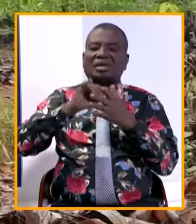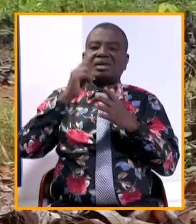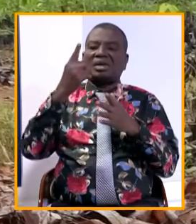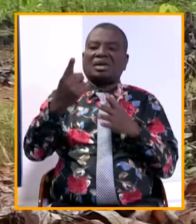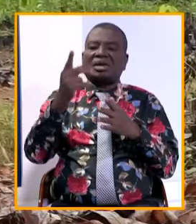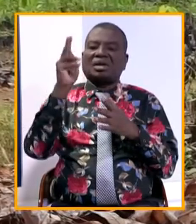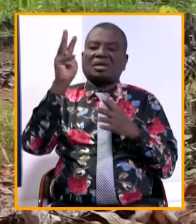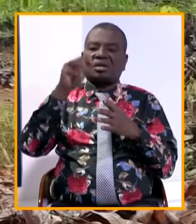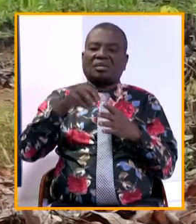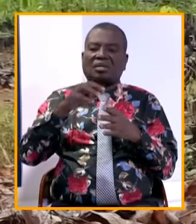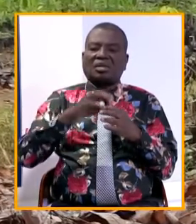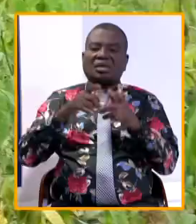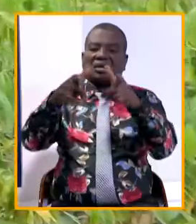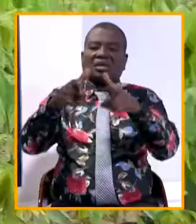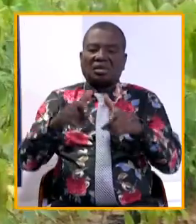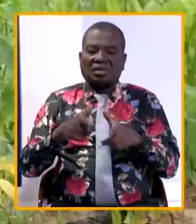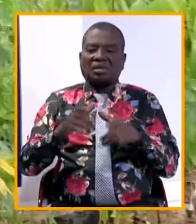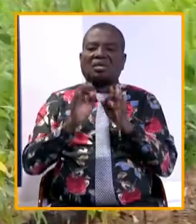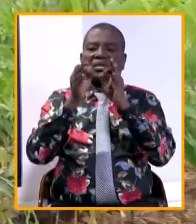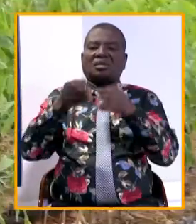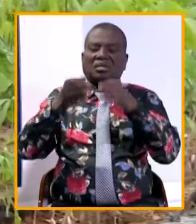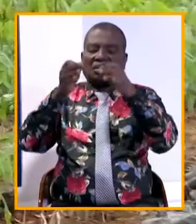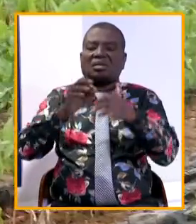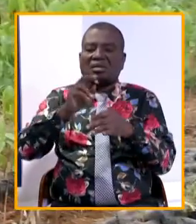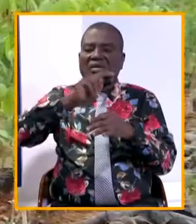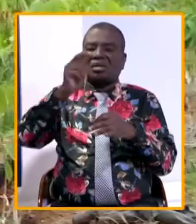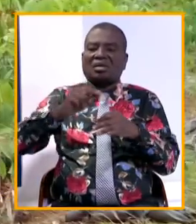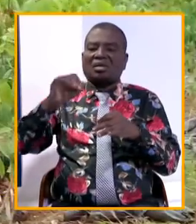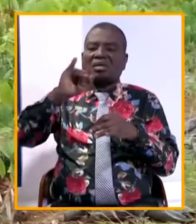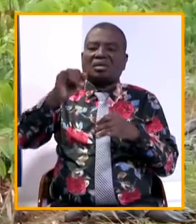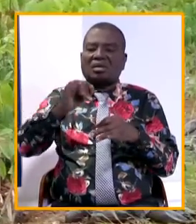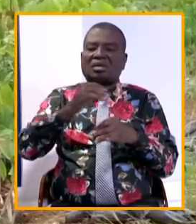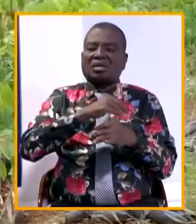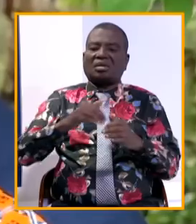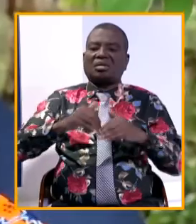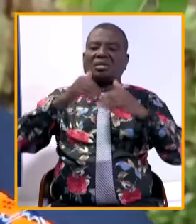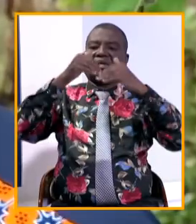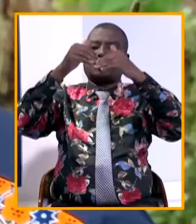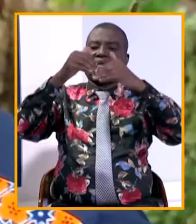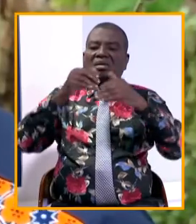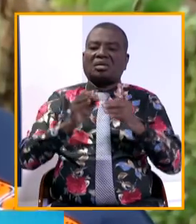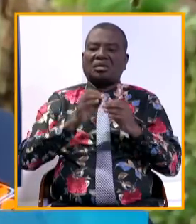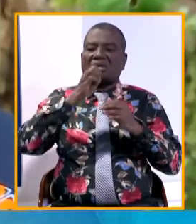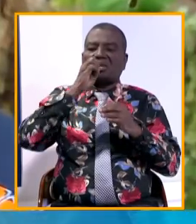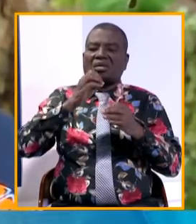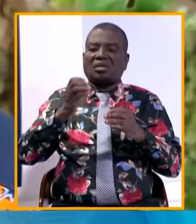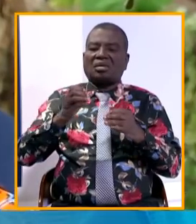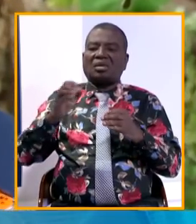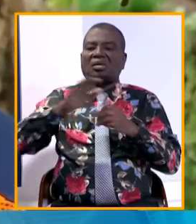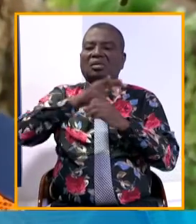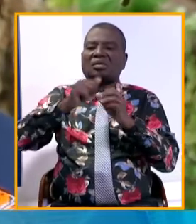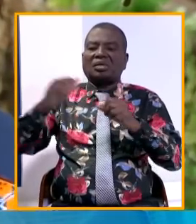lit du Nzi. Avec le débordement, la montée des eaux du Nzi, les affluents ont été